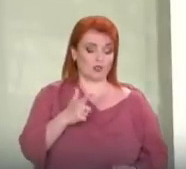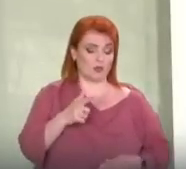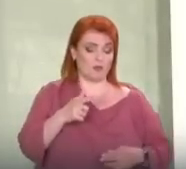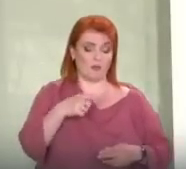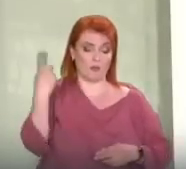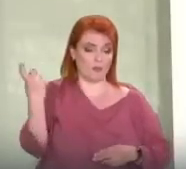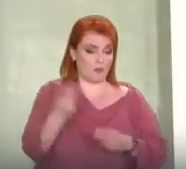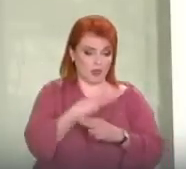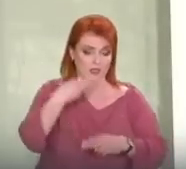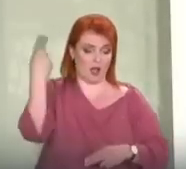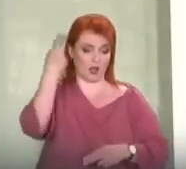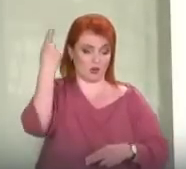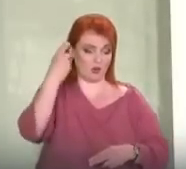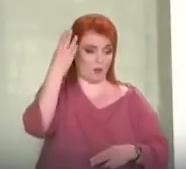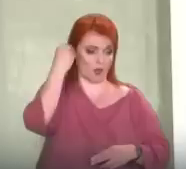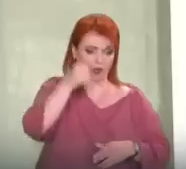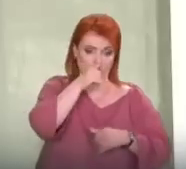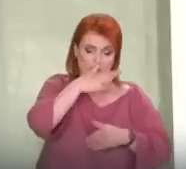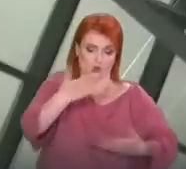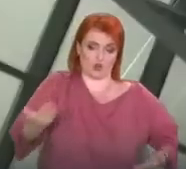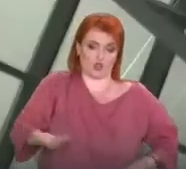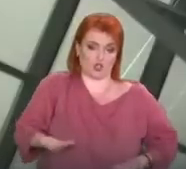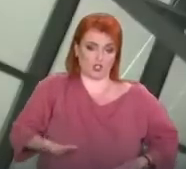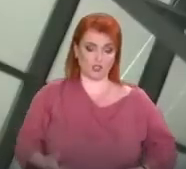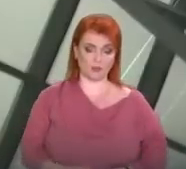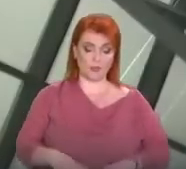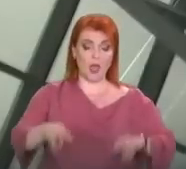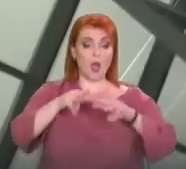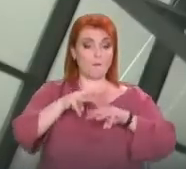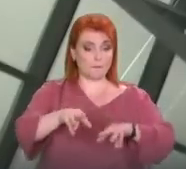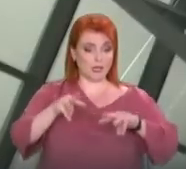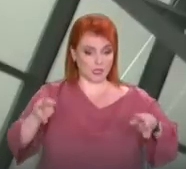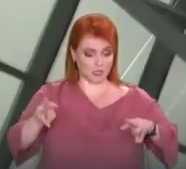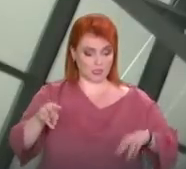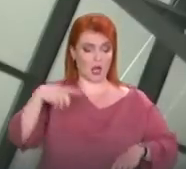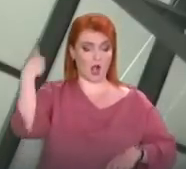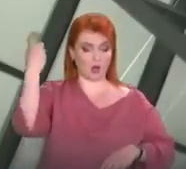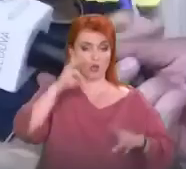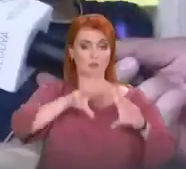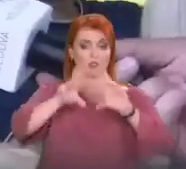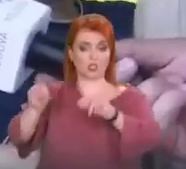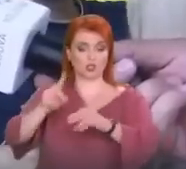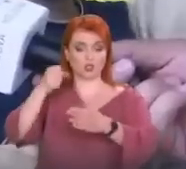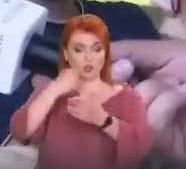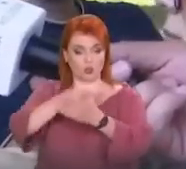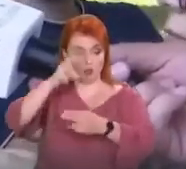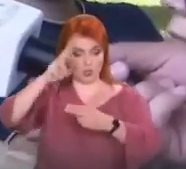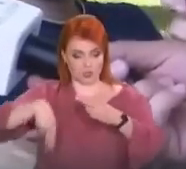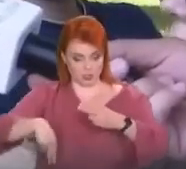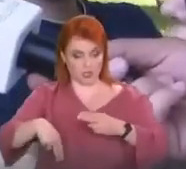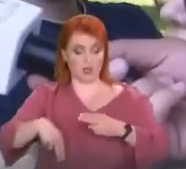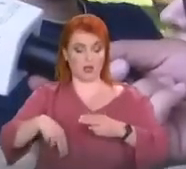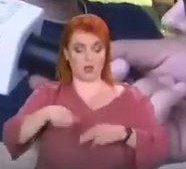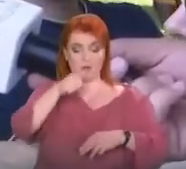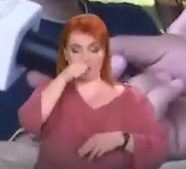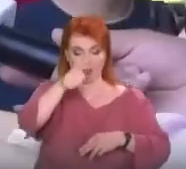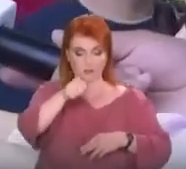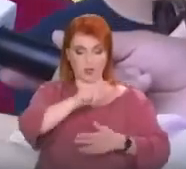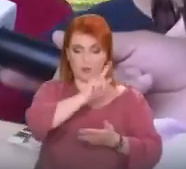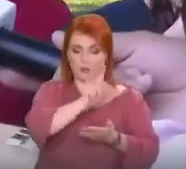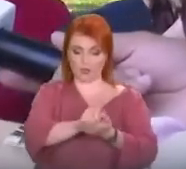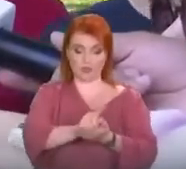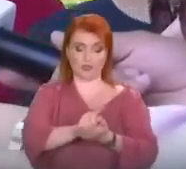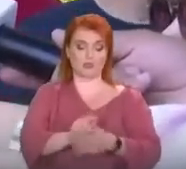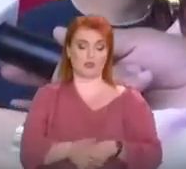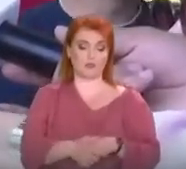Agriculturii a menționat că până la sfârșitul lunii iulie agricultorii își vor primi subvențiile. Ministerul Agriculturii este ancorat în realitățile voastre